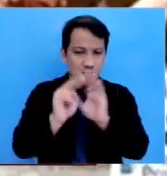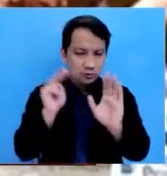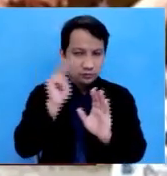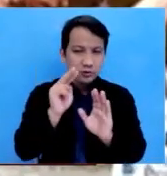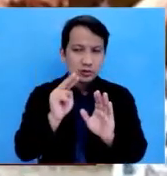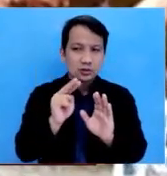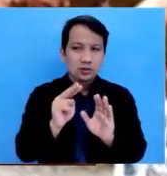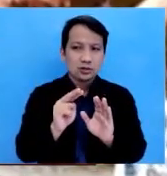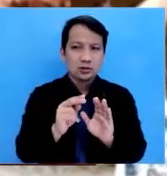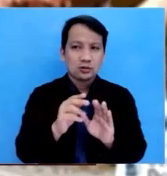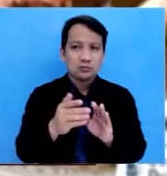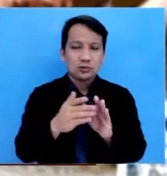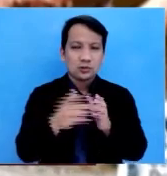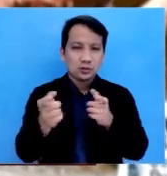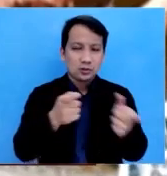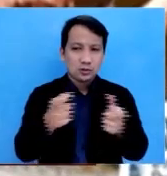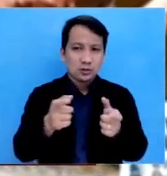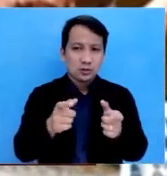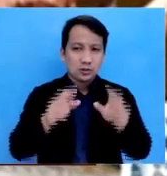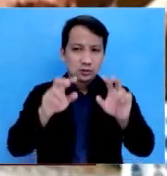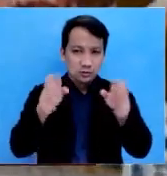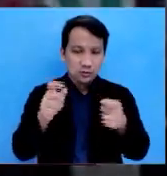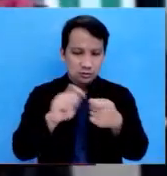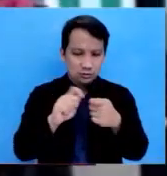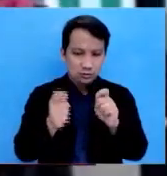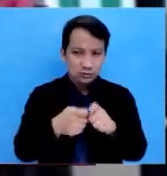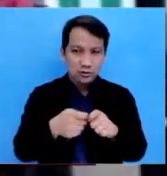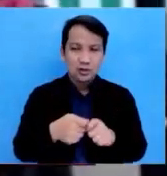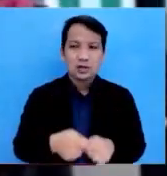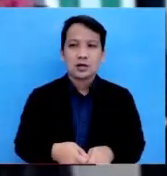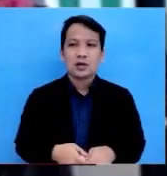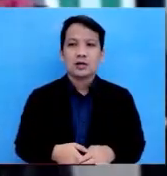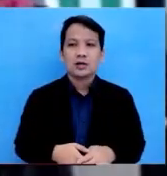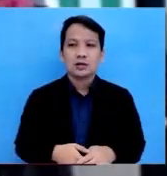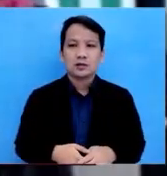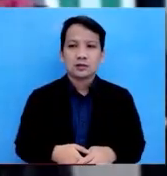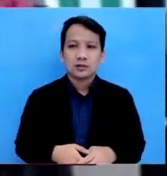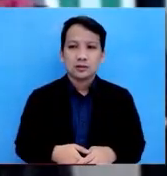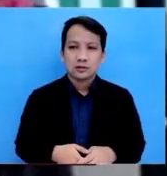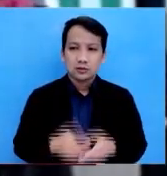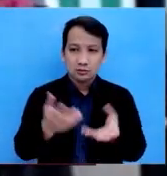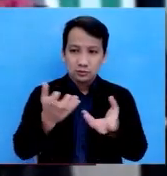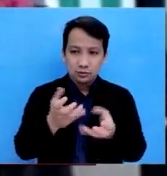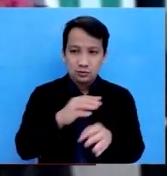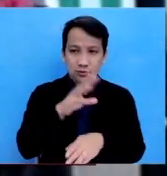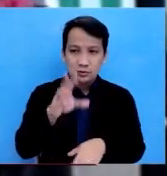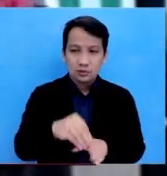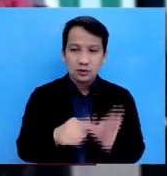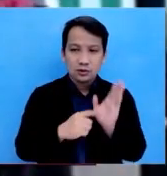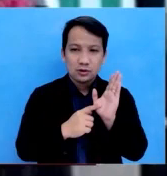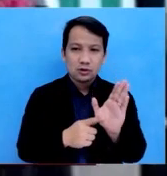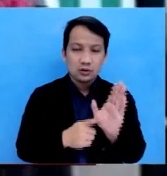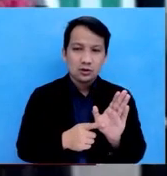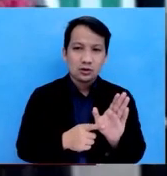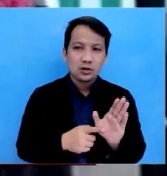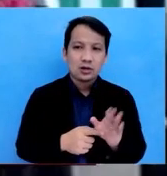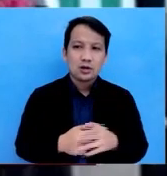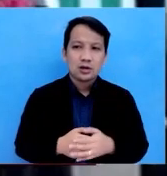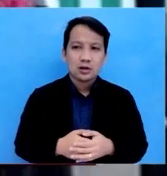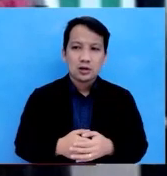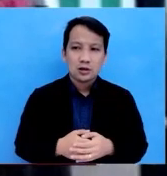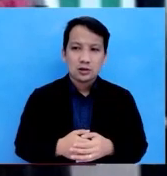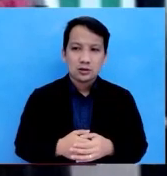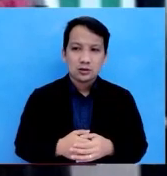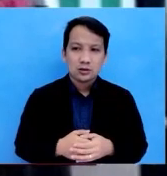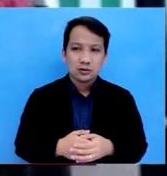na raw tayo sa paggamit ng mga termino na ito. I want to caution you or refrain you, ladies and gentlemen,